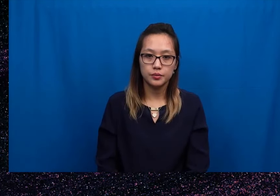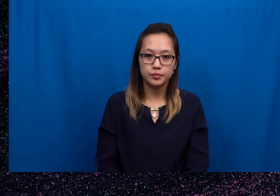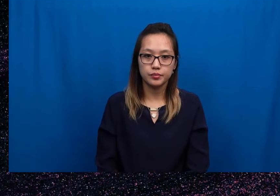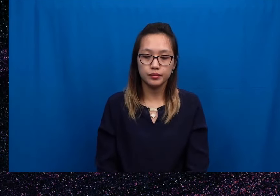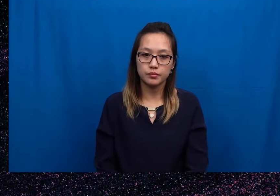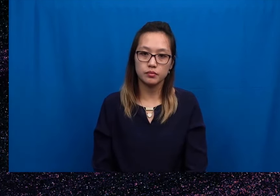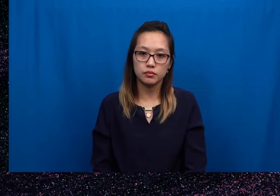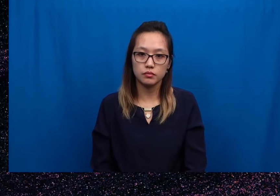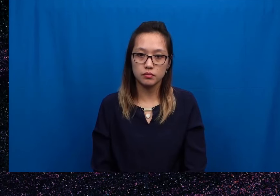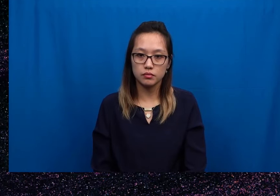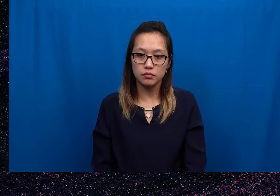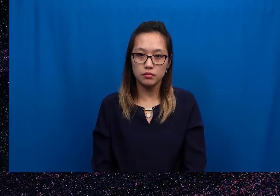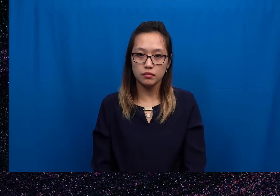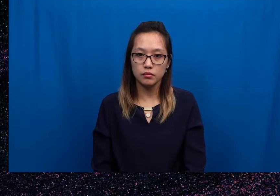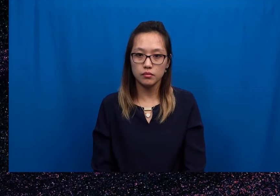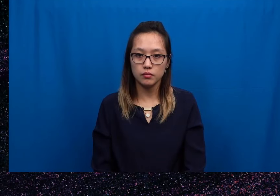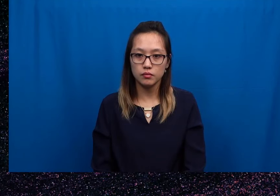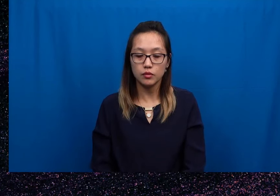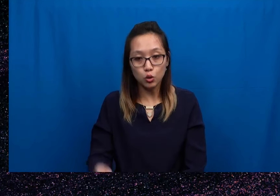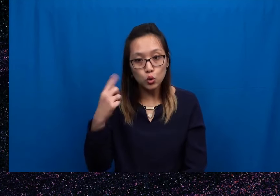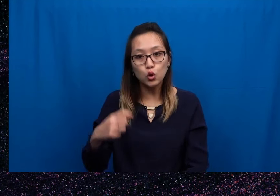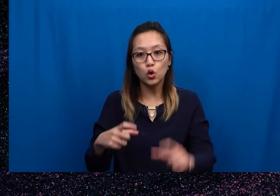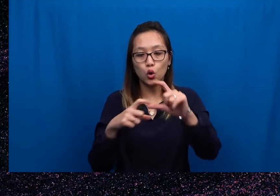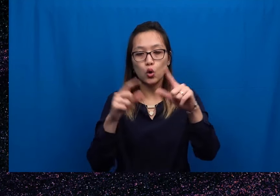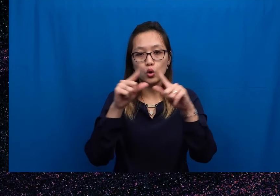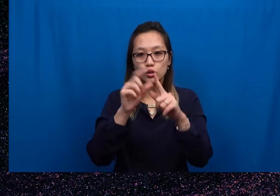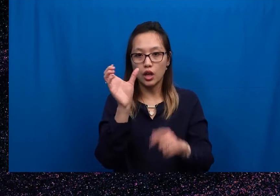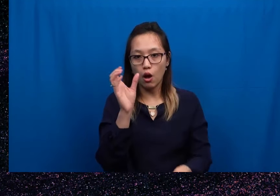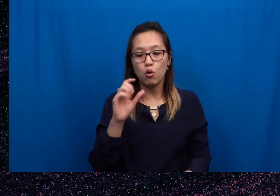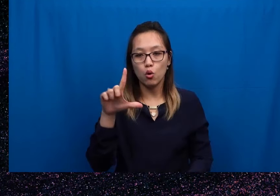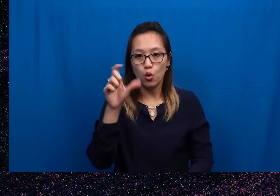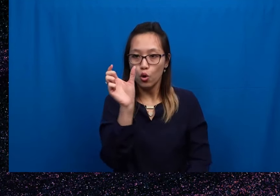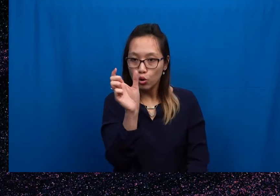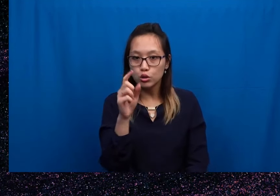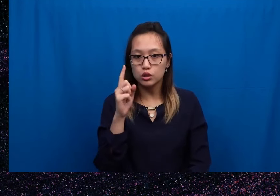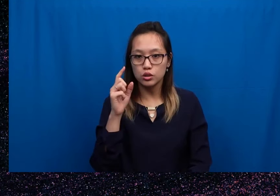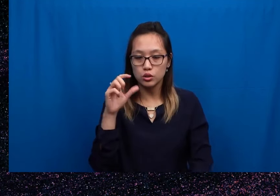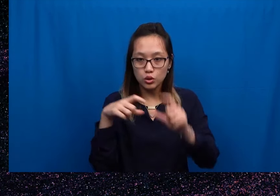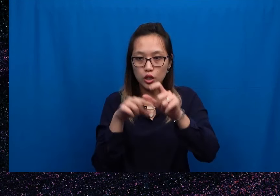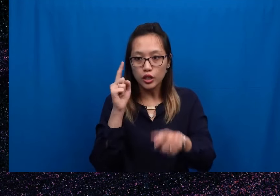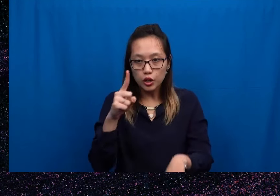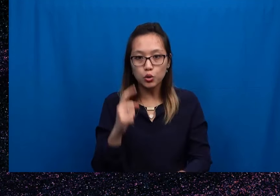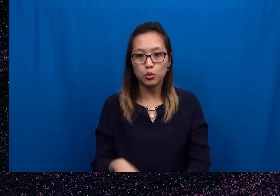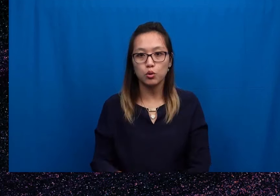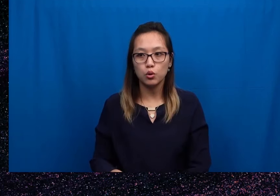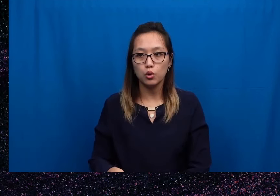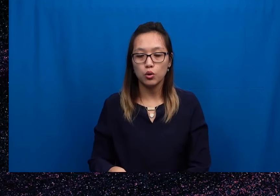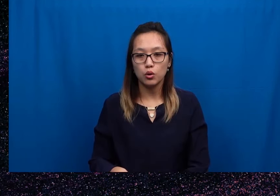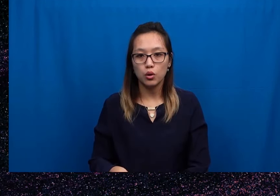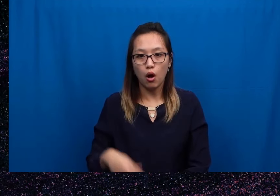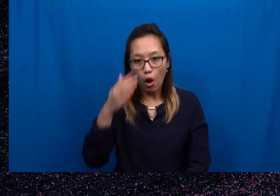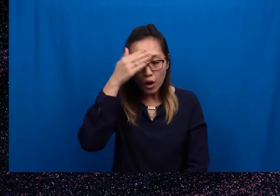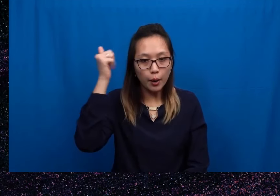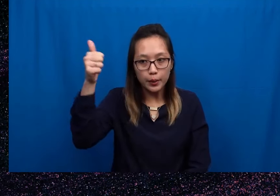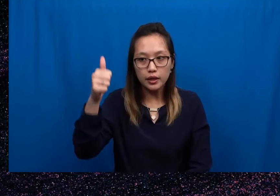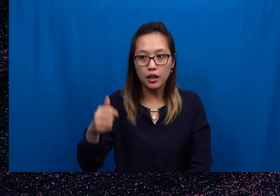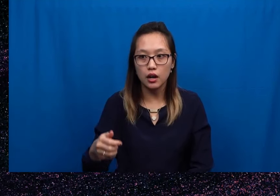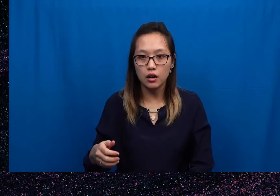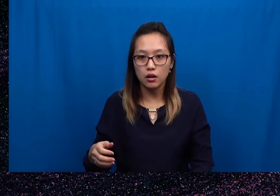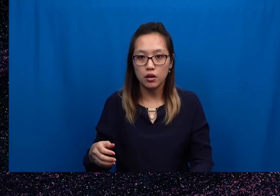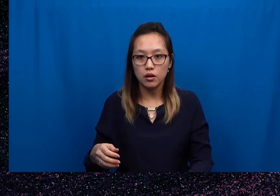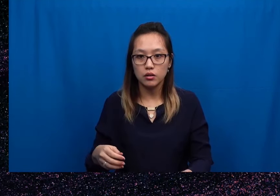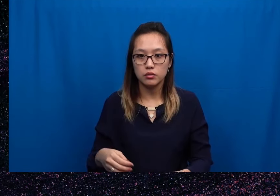Saulus adalah berada di dalam jabatan rohaniwan. Dan dia berada di lingkungan agamawan. Dan